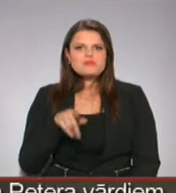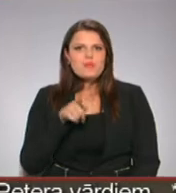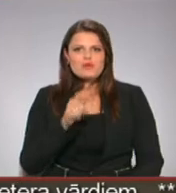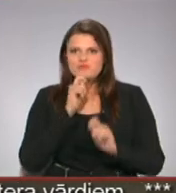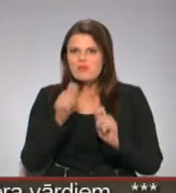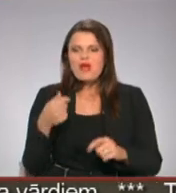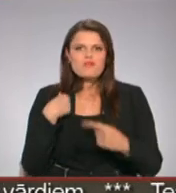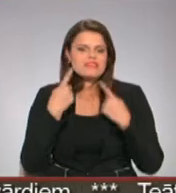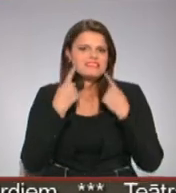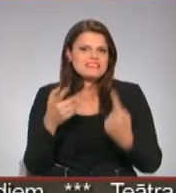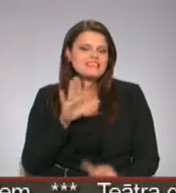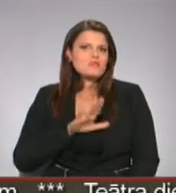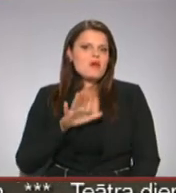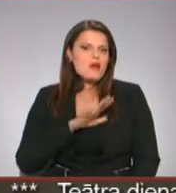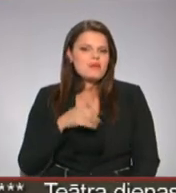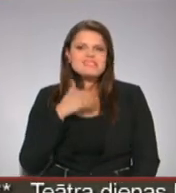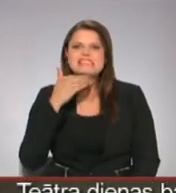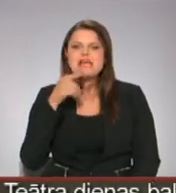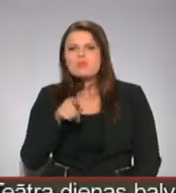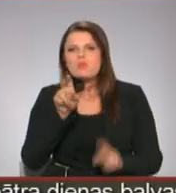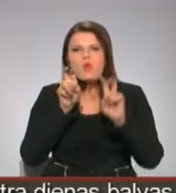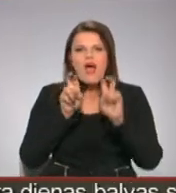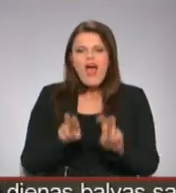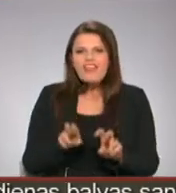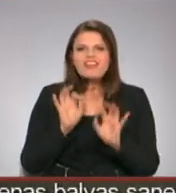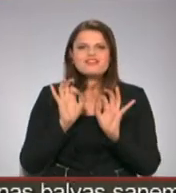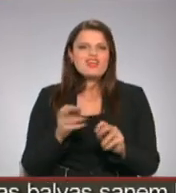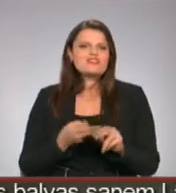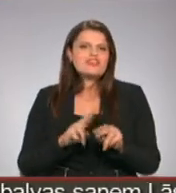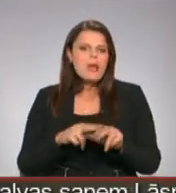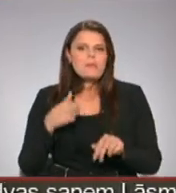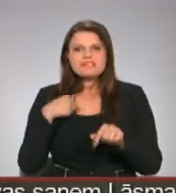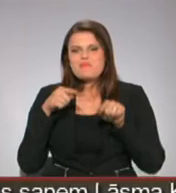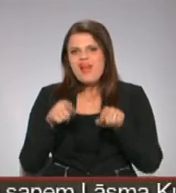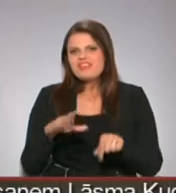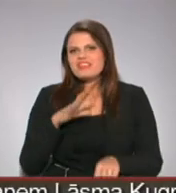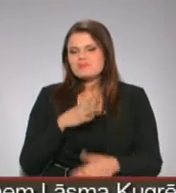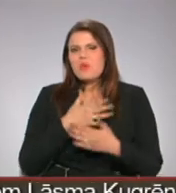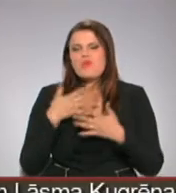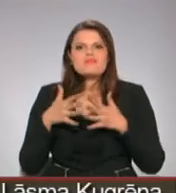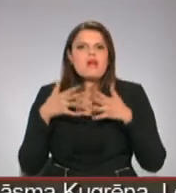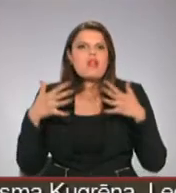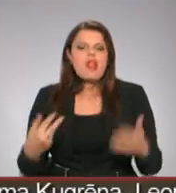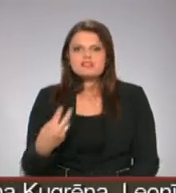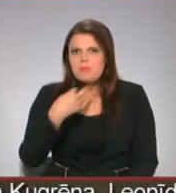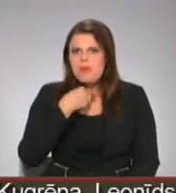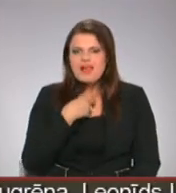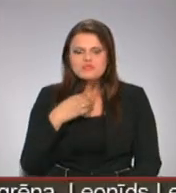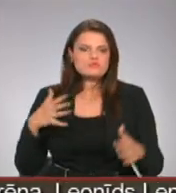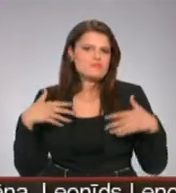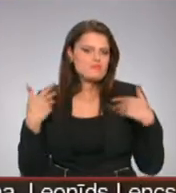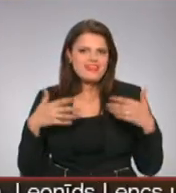Es nezinu, kāpēc. Es negribu to analizēt. Un tieši tāpēc man tas bija ļoti liels pārsteigums un